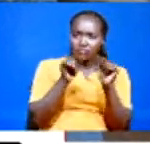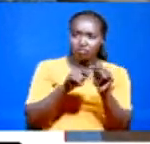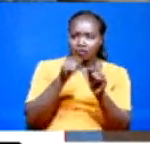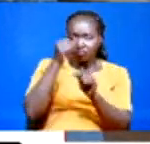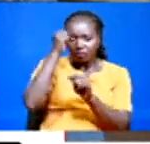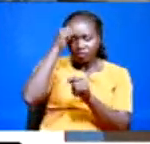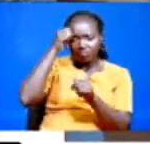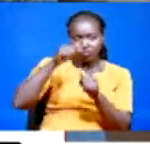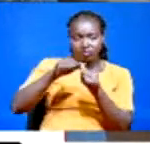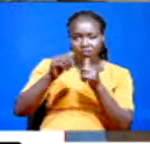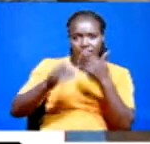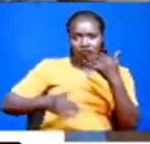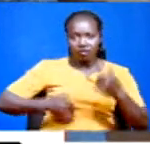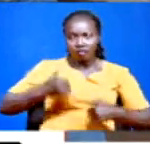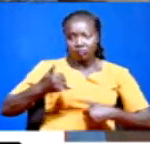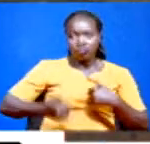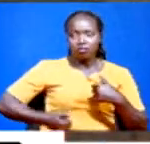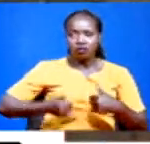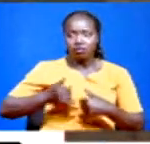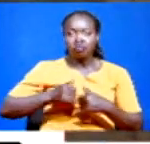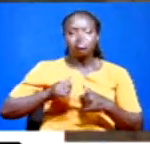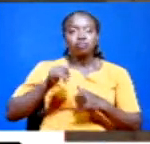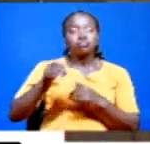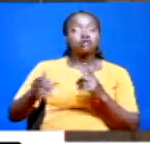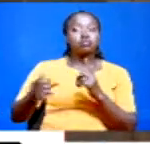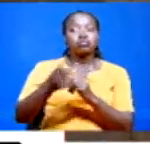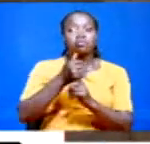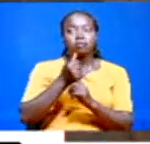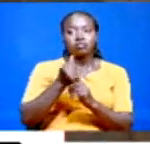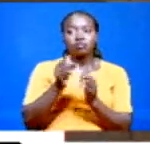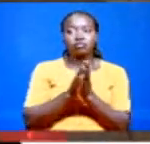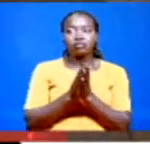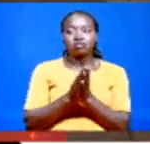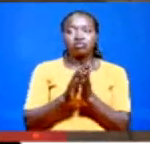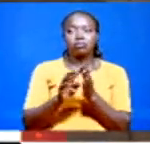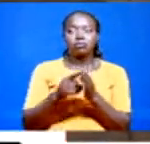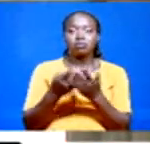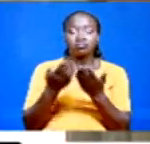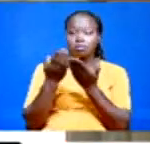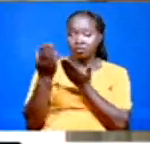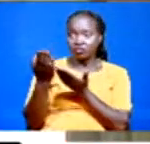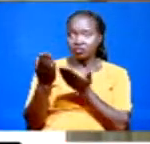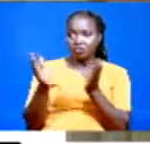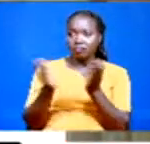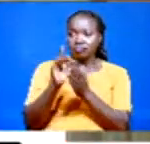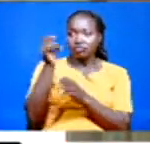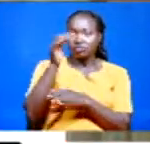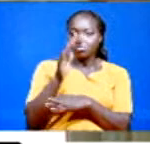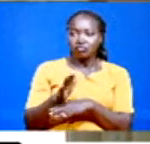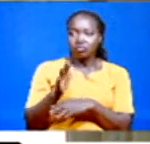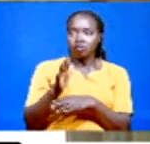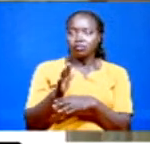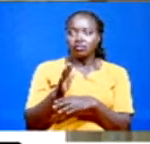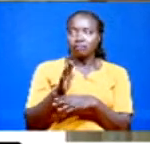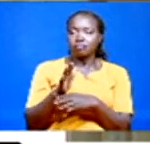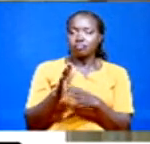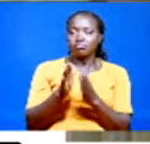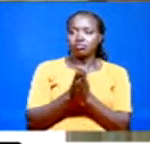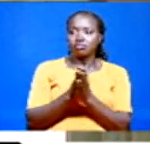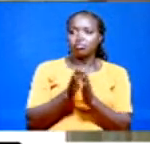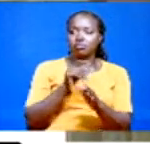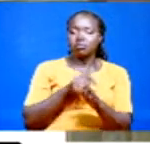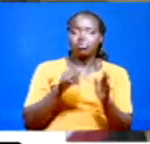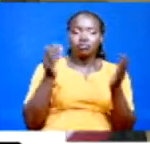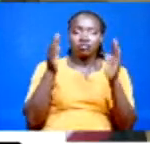kufurahia hatua waliopiga. Mwanzilishi Joseph Murimi aliwahimiza wakenya kuchukua fursa msimu wa